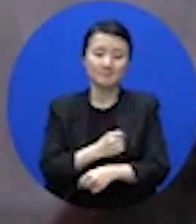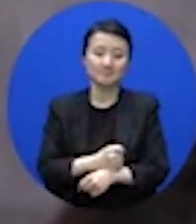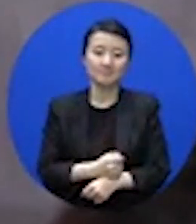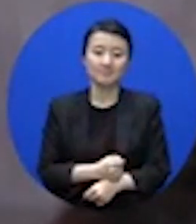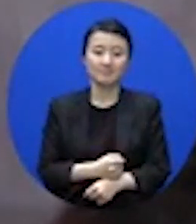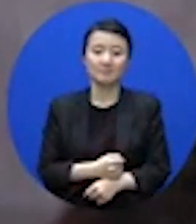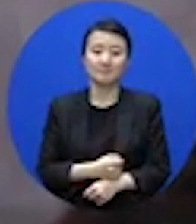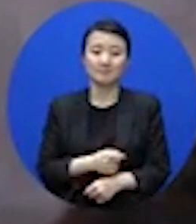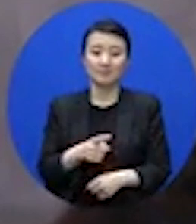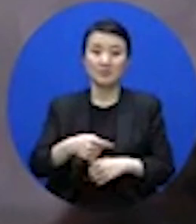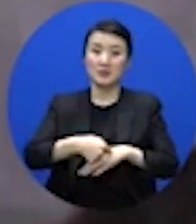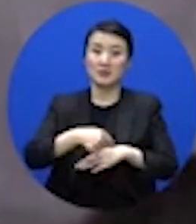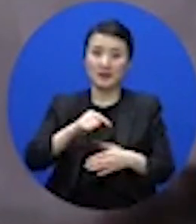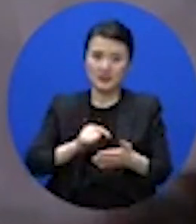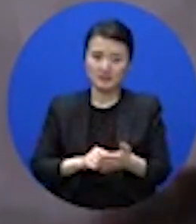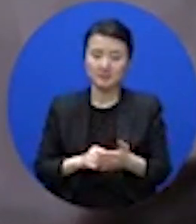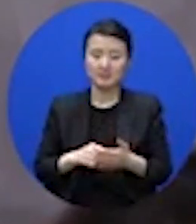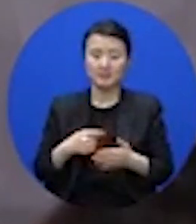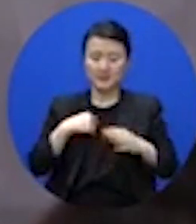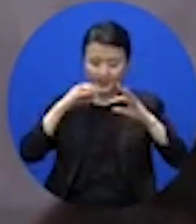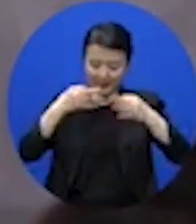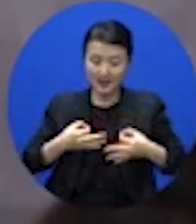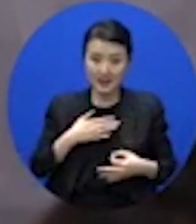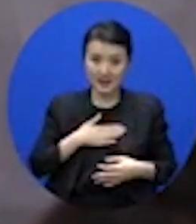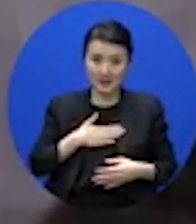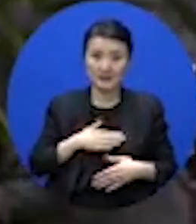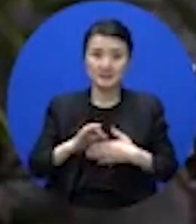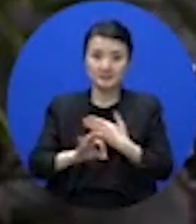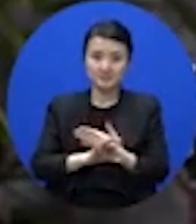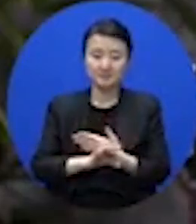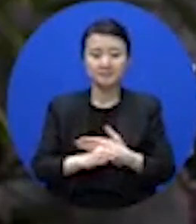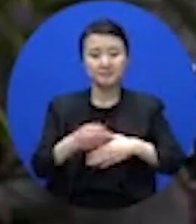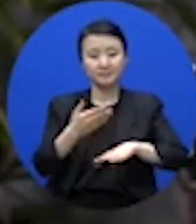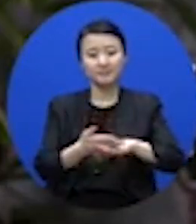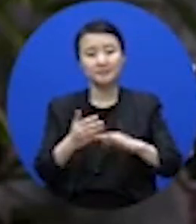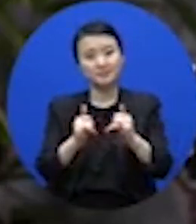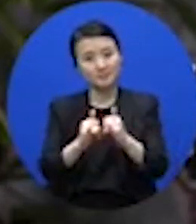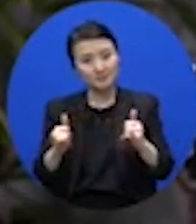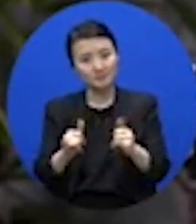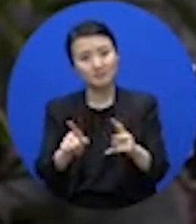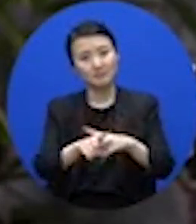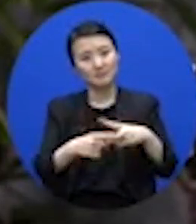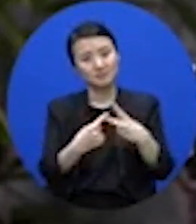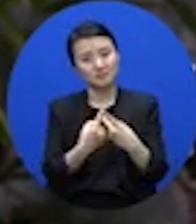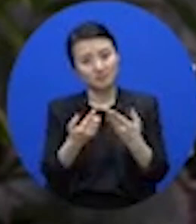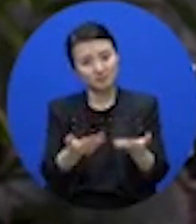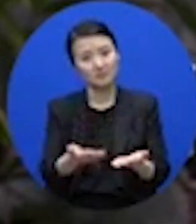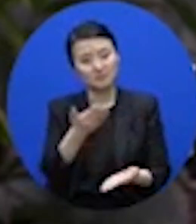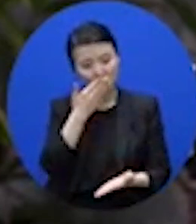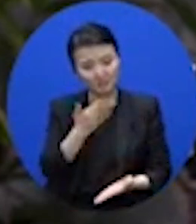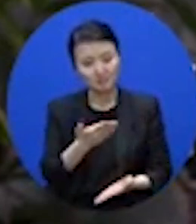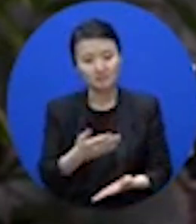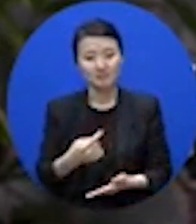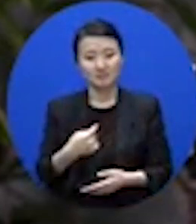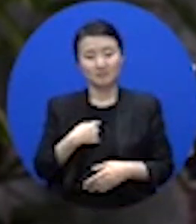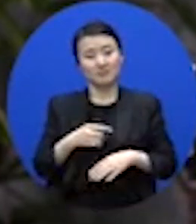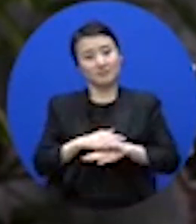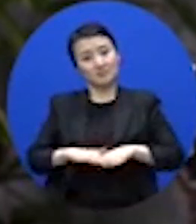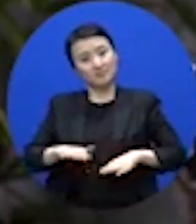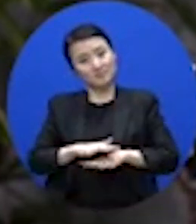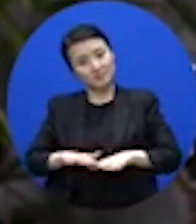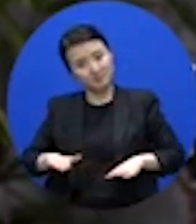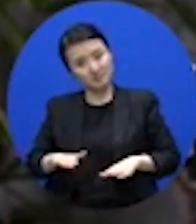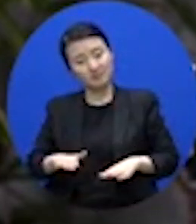마음을 여러분이 이해하시면 생활할 때 남도 이해하고 나도 해결되지